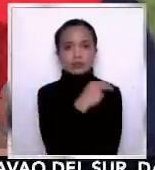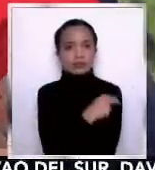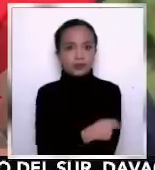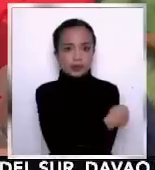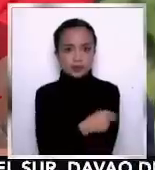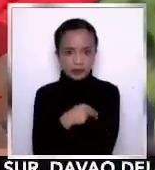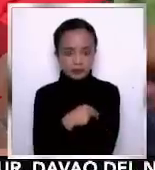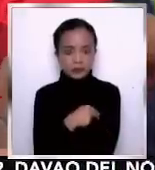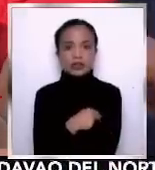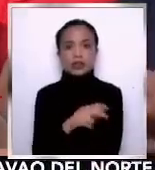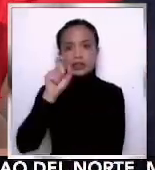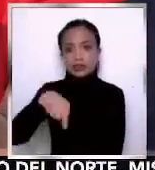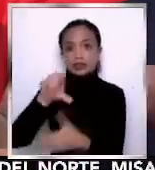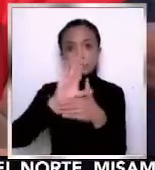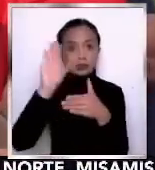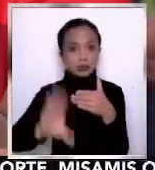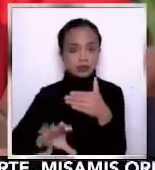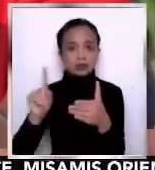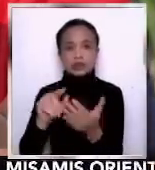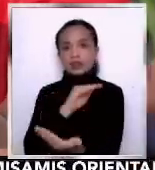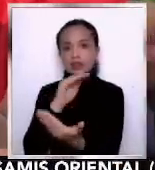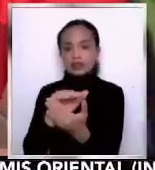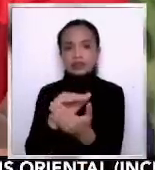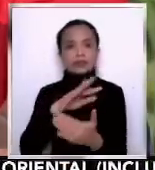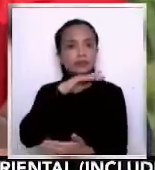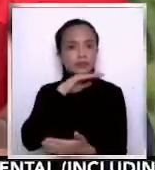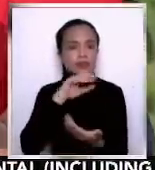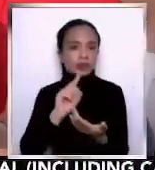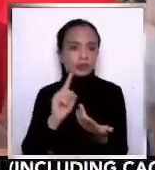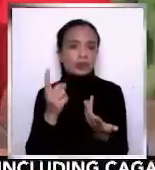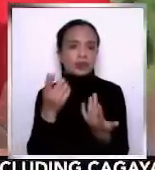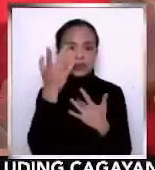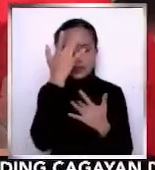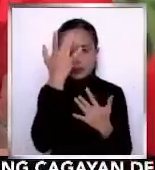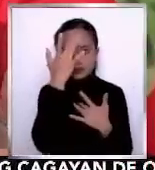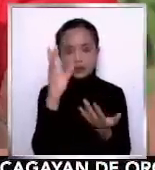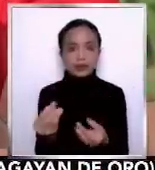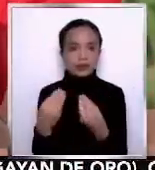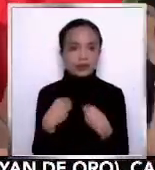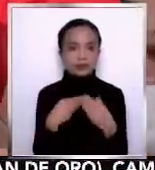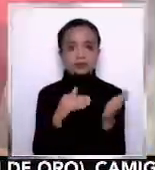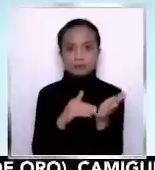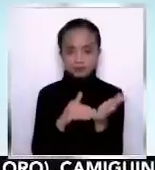kailangan kumplituhin ang antiviral regimen na ibinigay ng kanyang mga doktor.